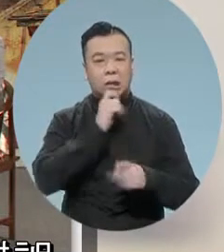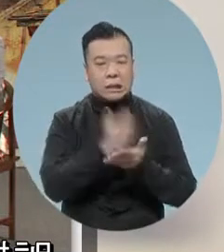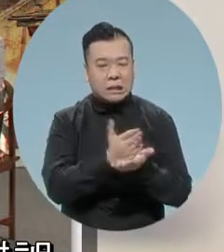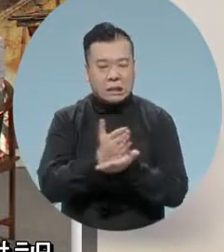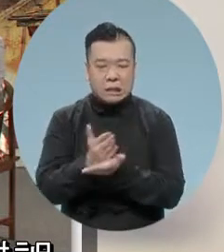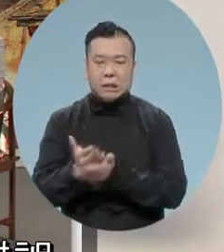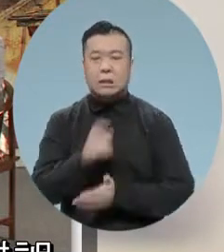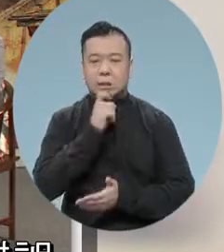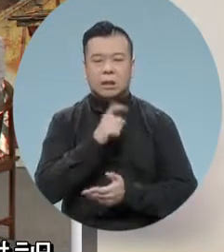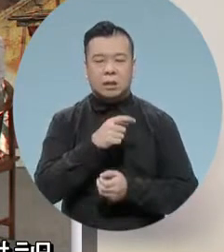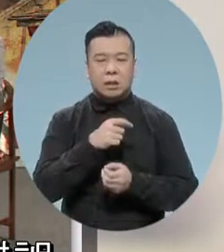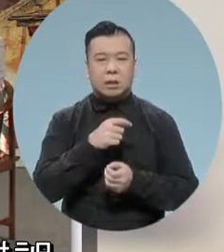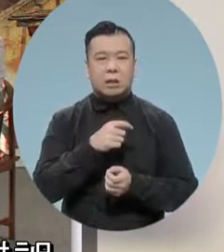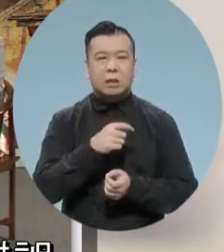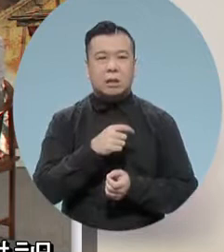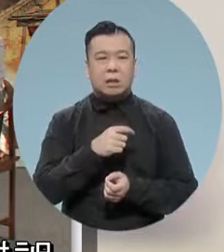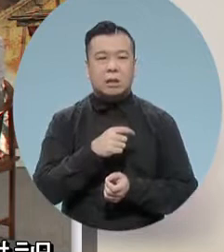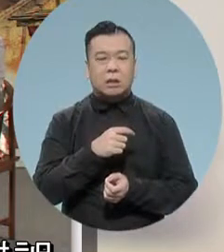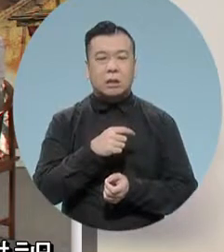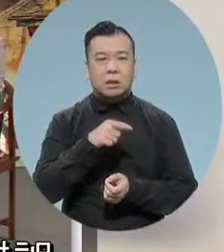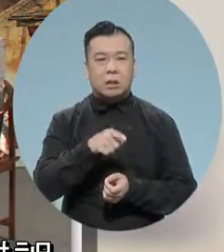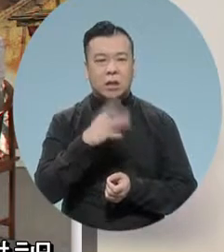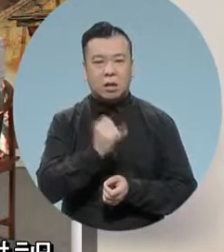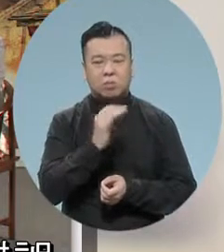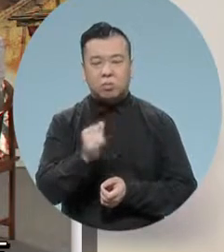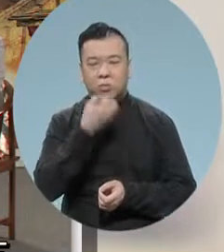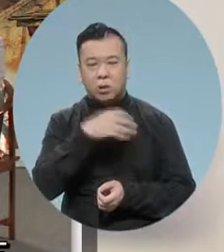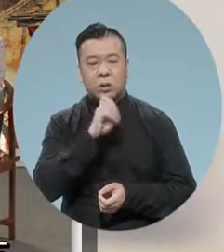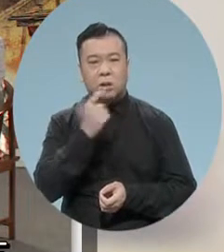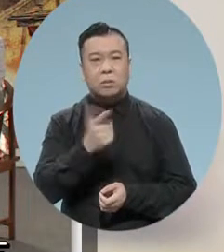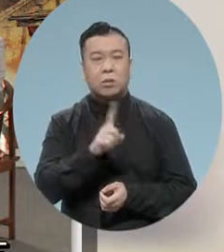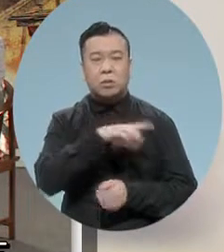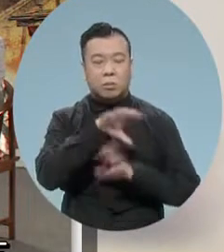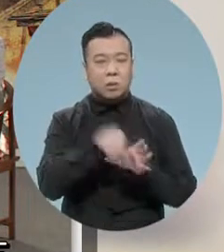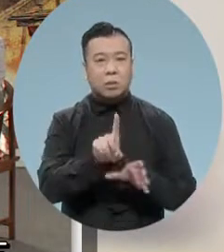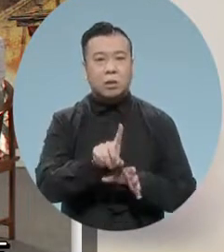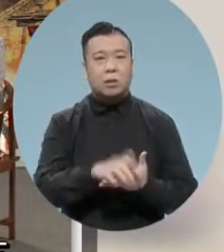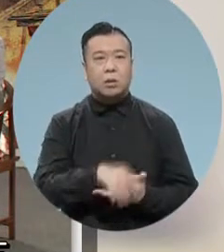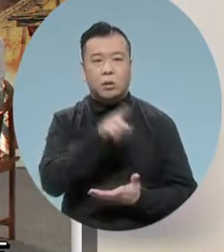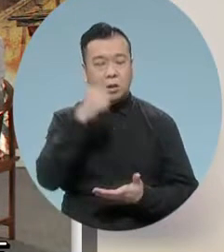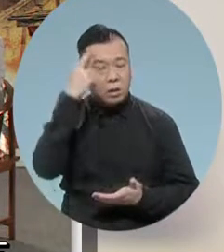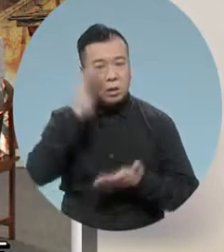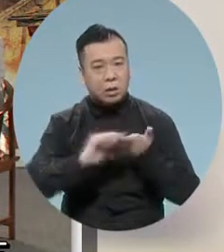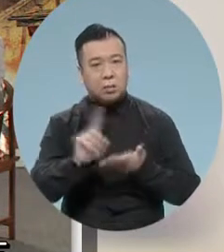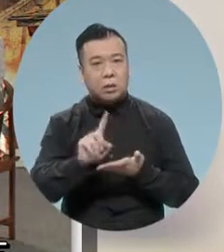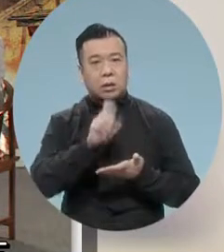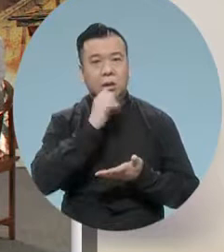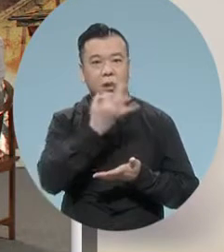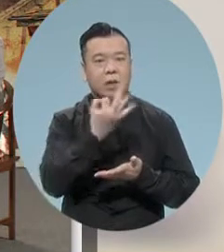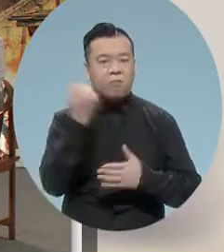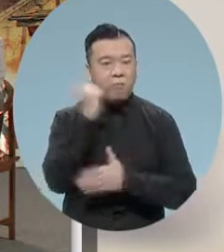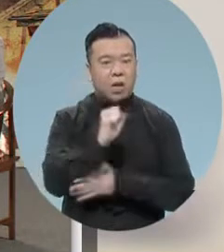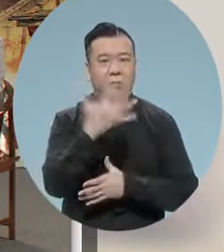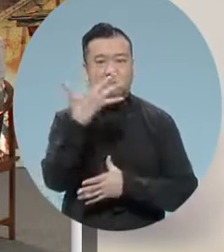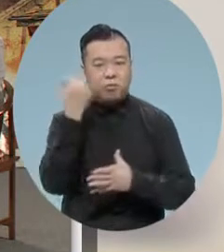試，不斷嘅犯咗錯誤，其中包括你哋所理解嘅三反五反啦，喺